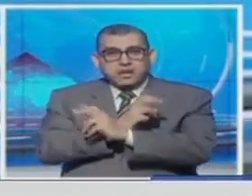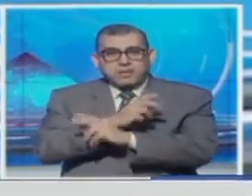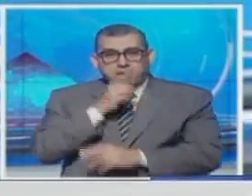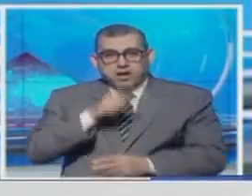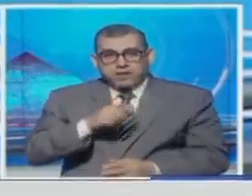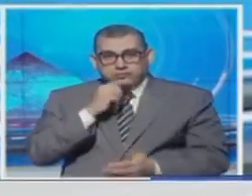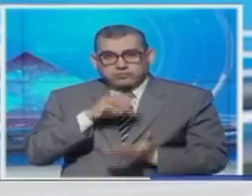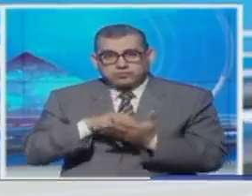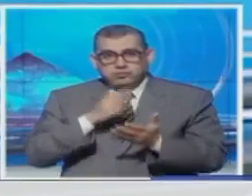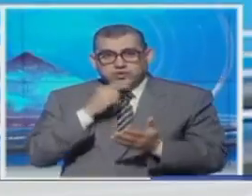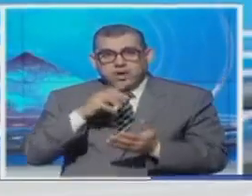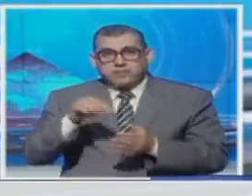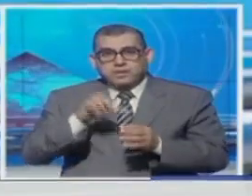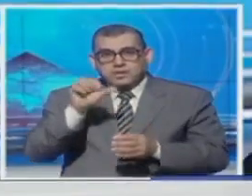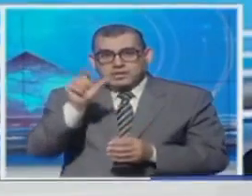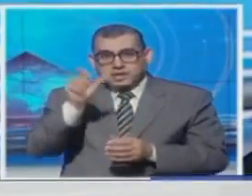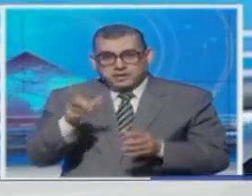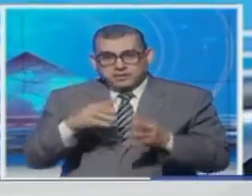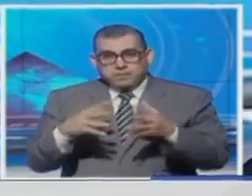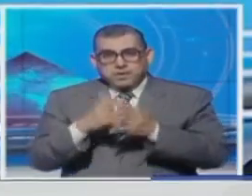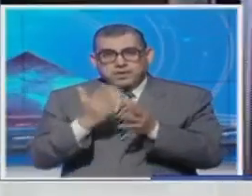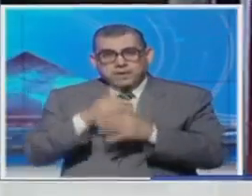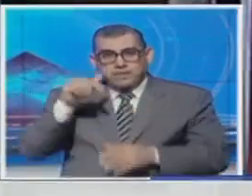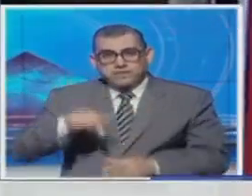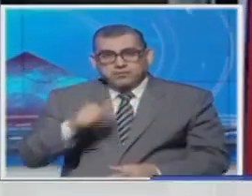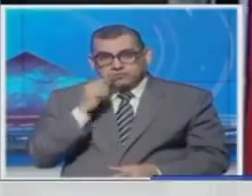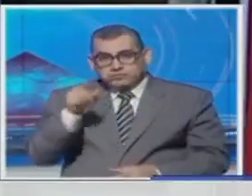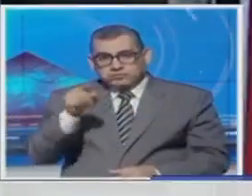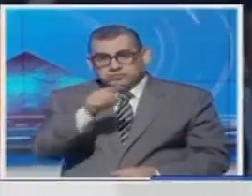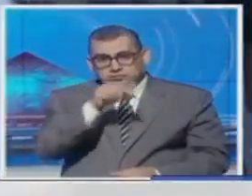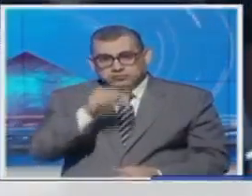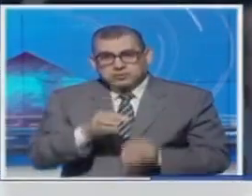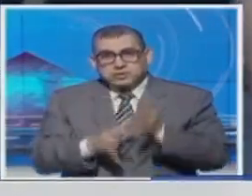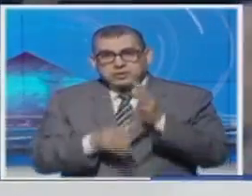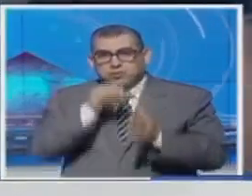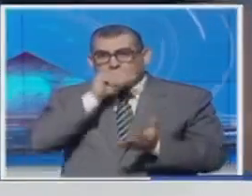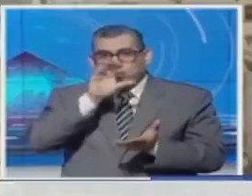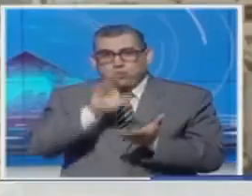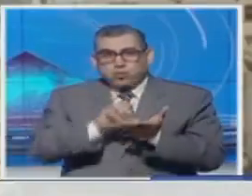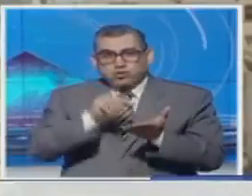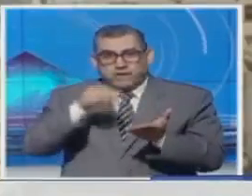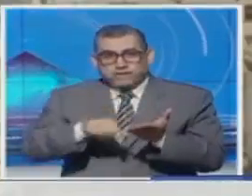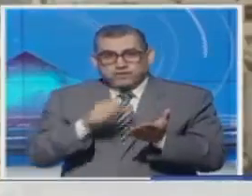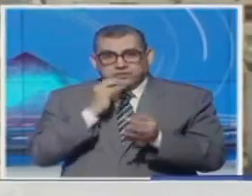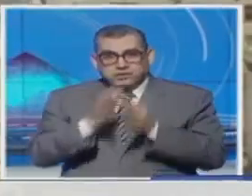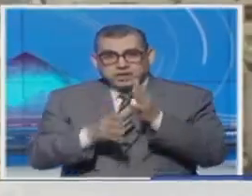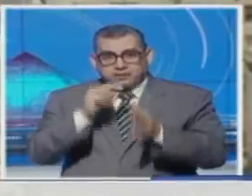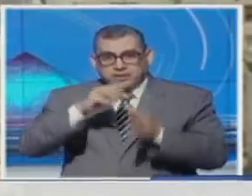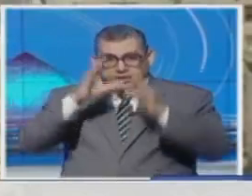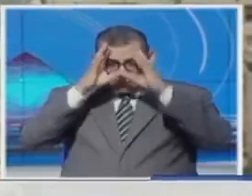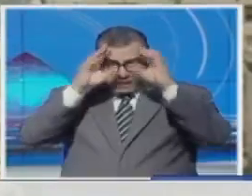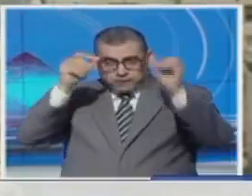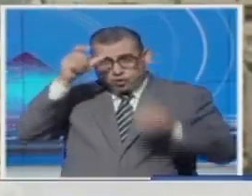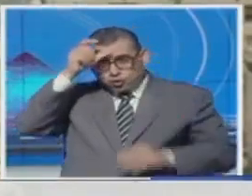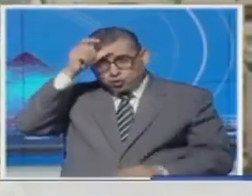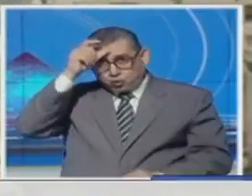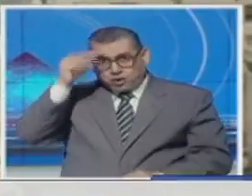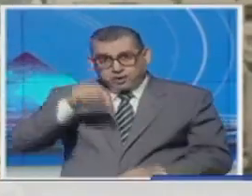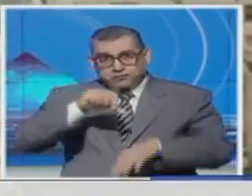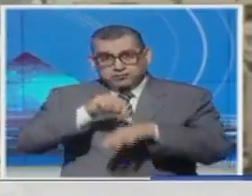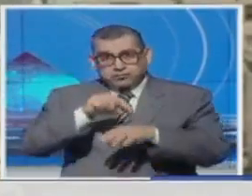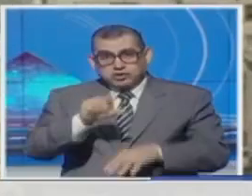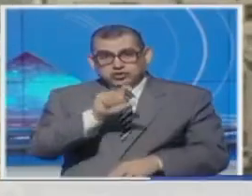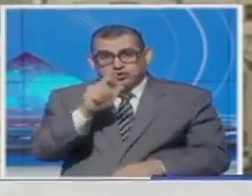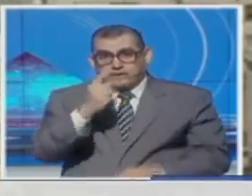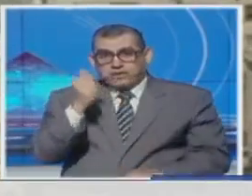بالودان وتسعة آخرين، وذلك للاشتباه في قيامهم بحرق نسخة من المصحف أمام السفارة التركية في ستوكهولم